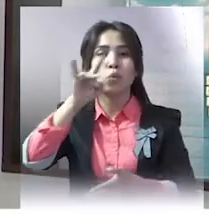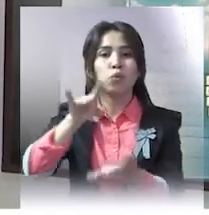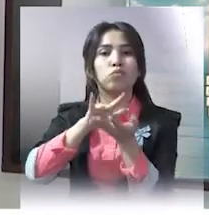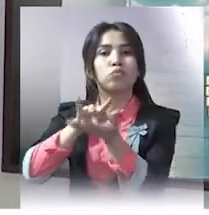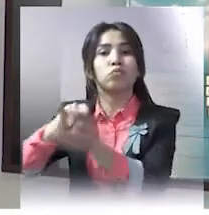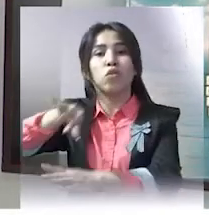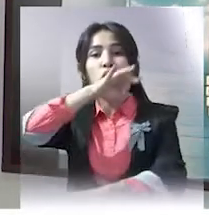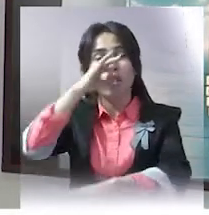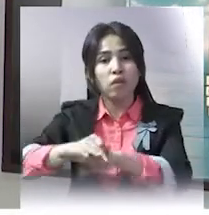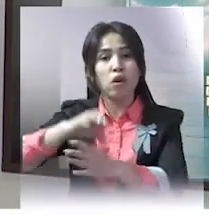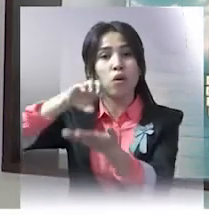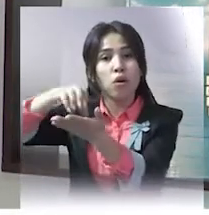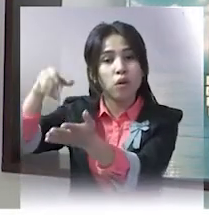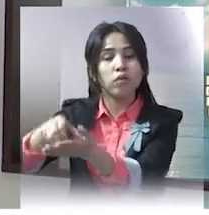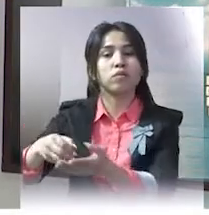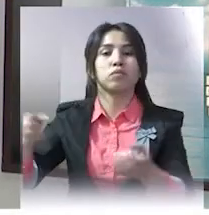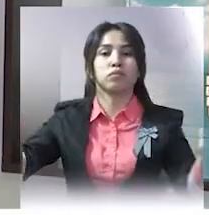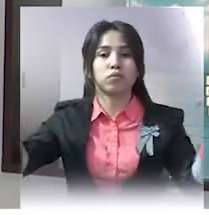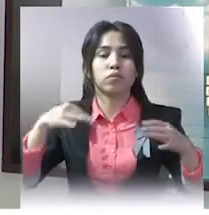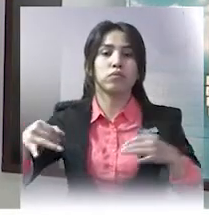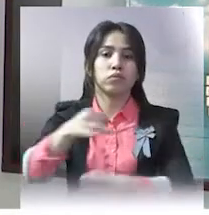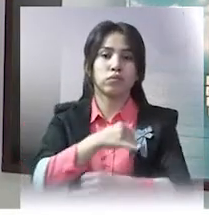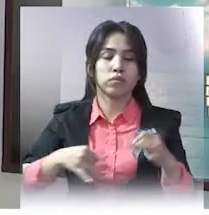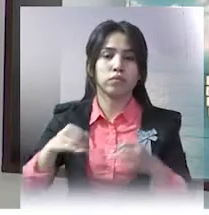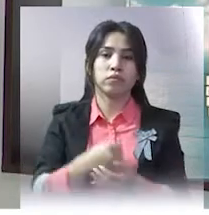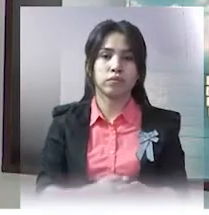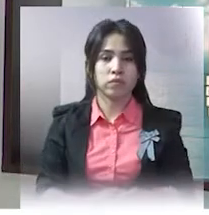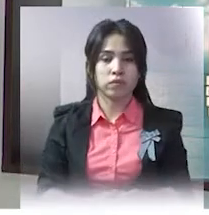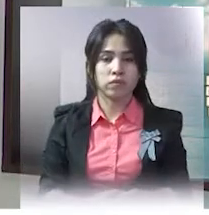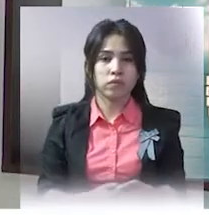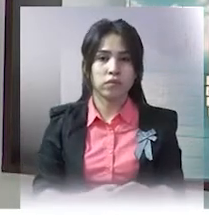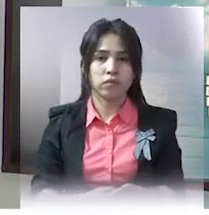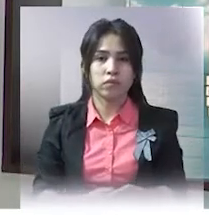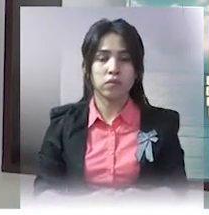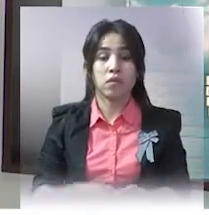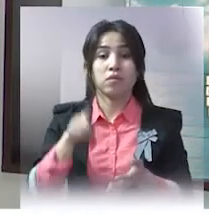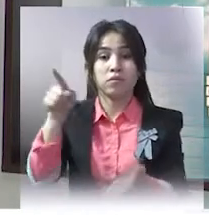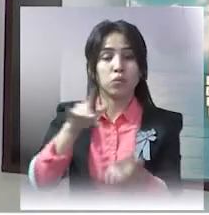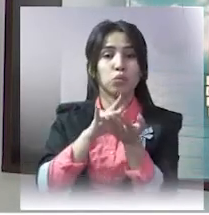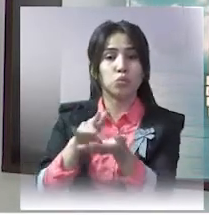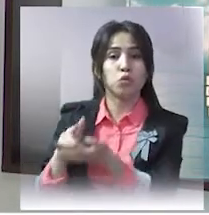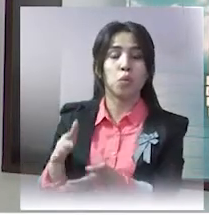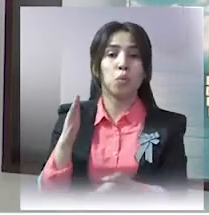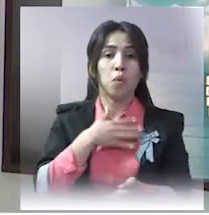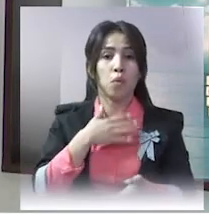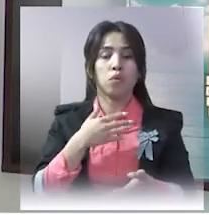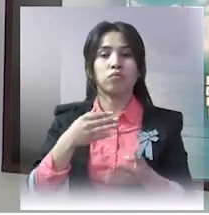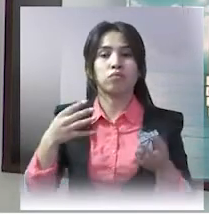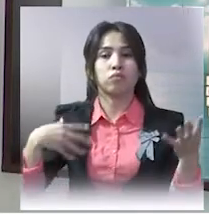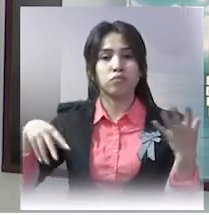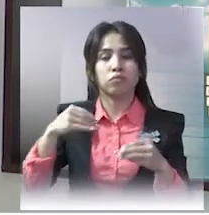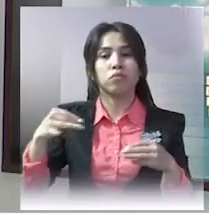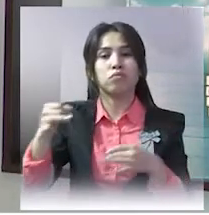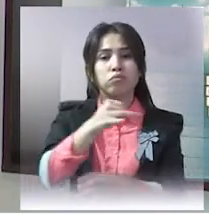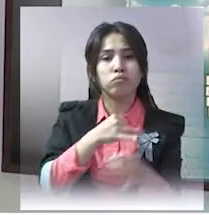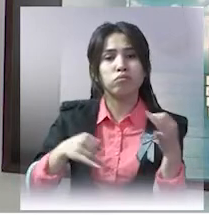интеллектуалдық мектептерінің тәжірибесі негізінде барлық мектептер осы әдістерді қолдануға көшіп кеткен. Ал педагогикалық университеттер сол үрдістен